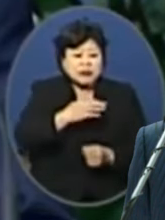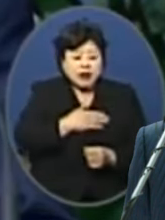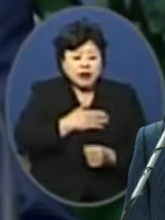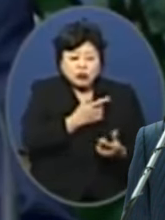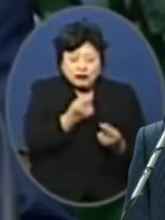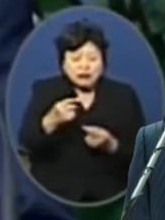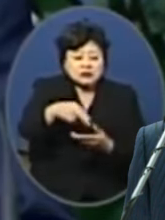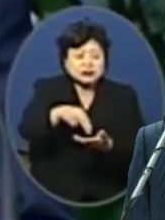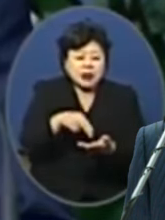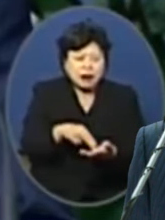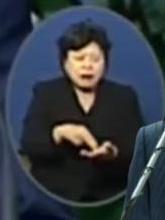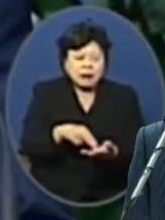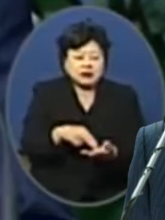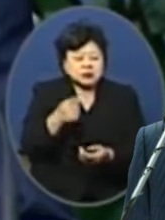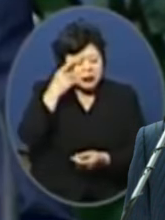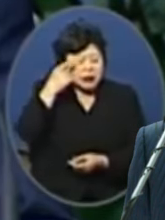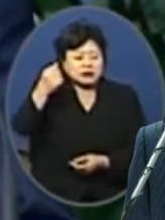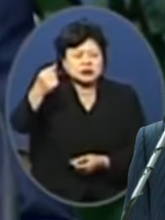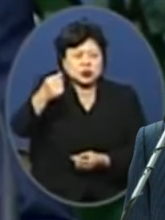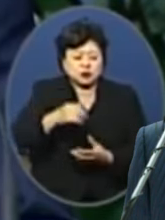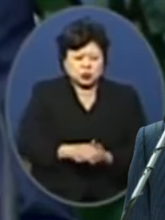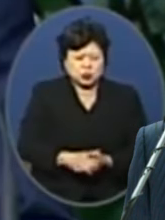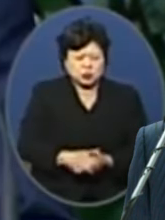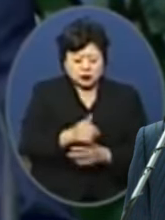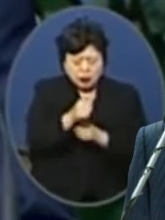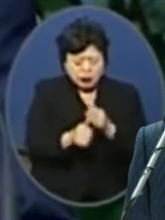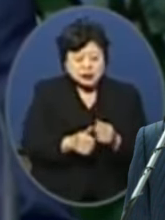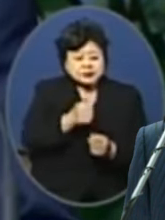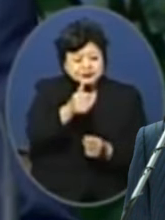저나 똑같다고